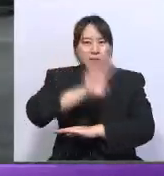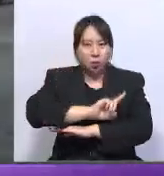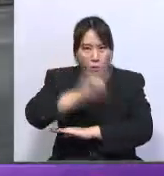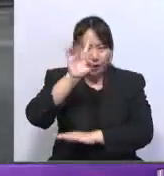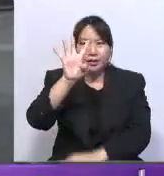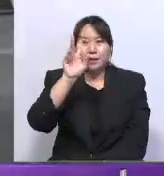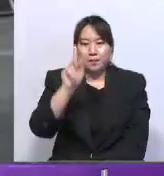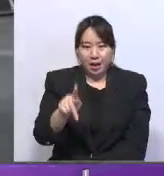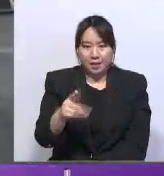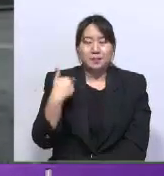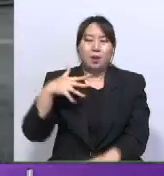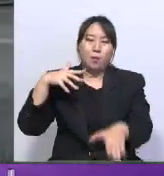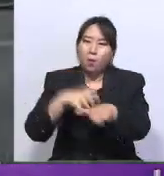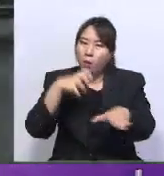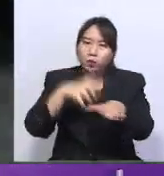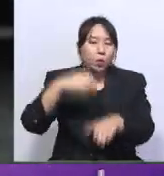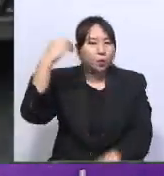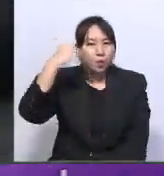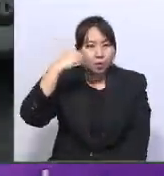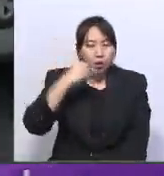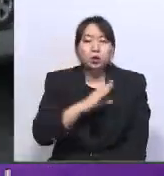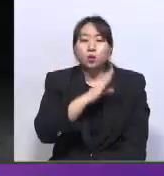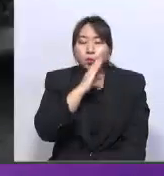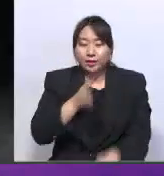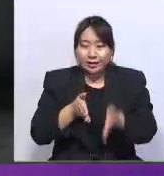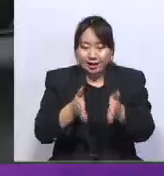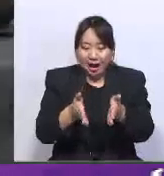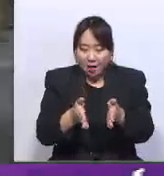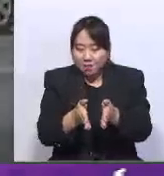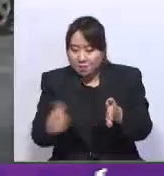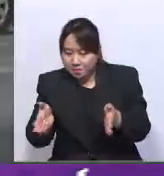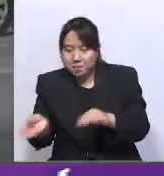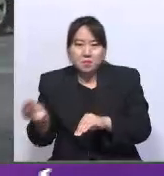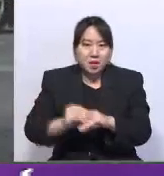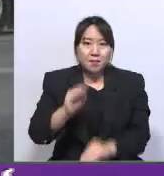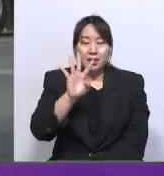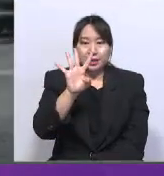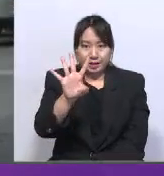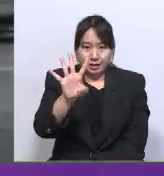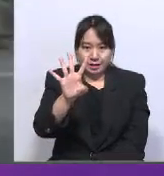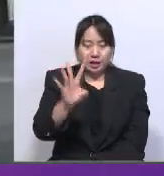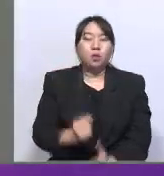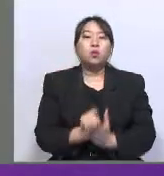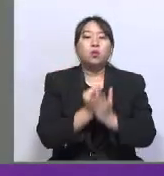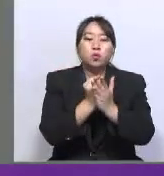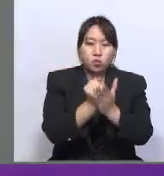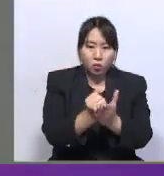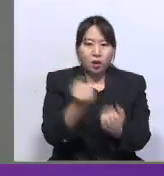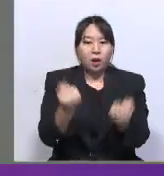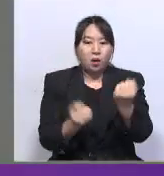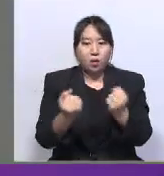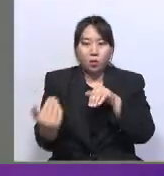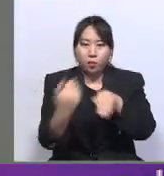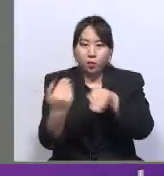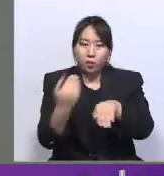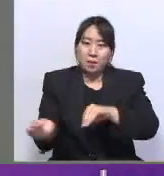ส่งผลให้เกิดอุบัติเหตุบ่อยครั้งหากขยายช่องจราจรเพิ่มเป็น4ช่องจราจรจะสามารถรองรับปริมาณรถยนต์ได้เพิ่ม